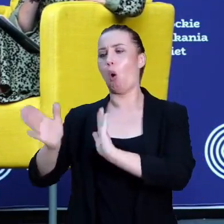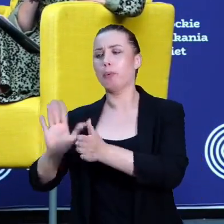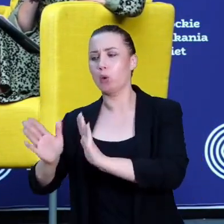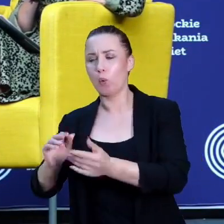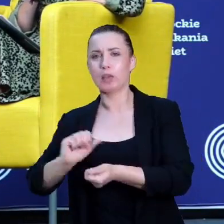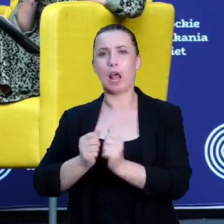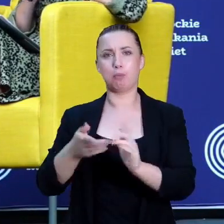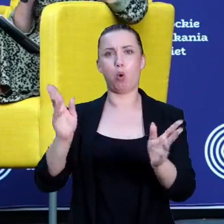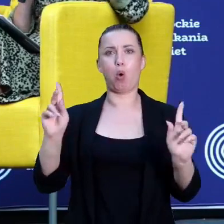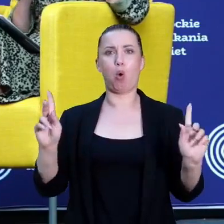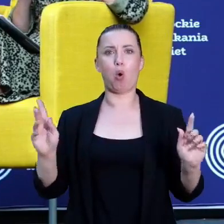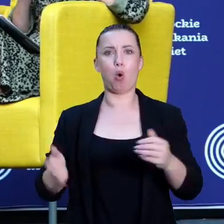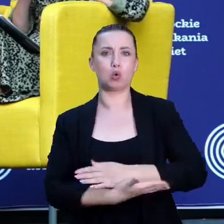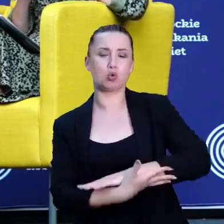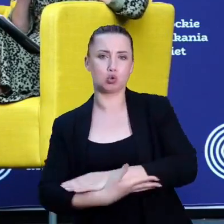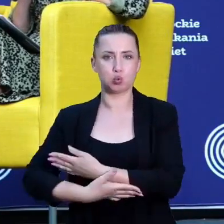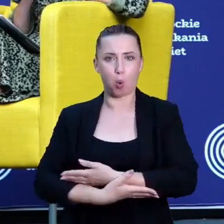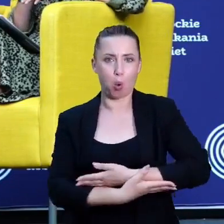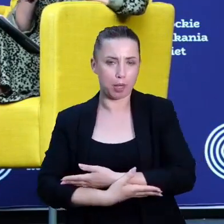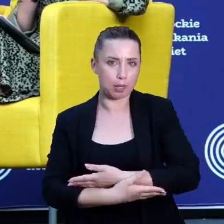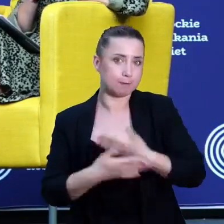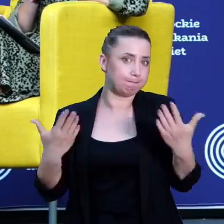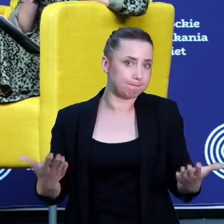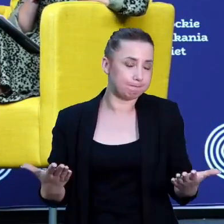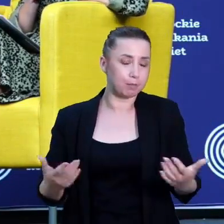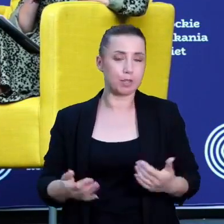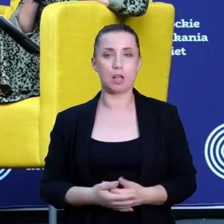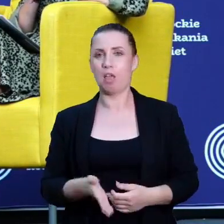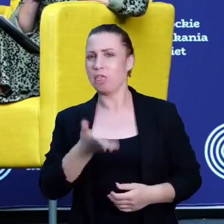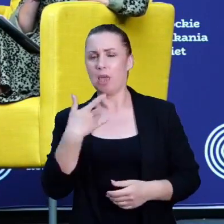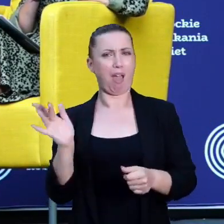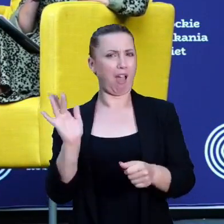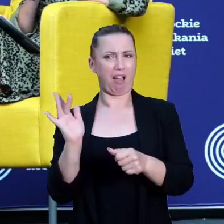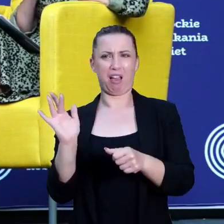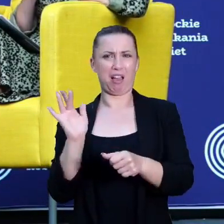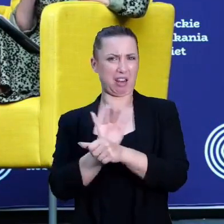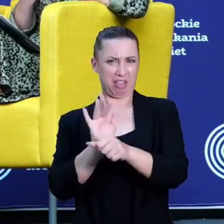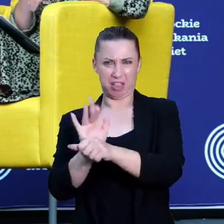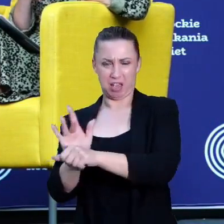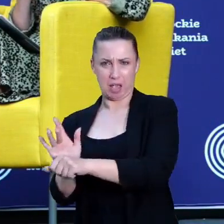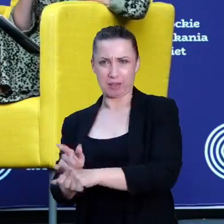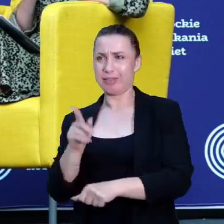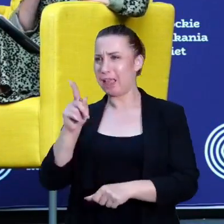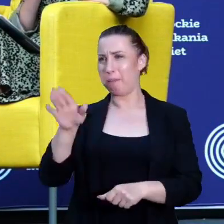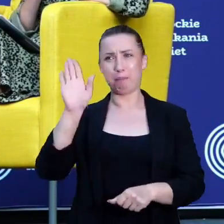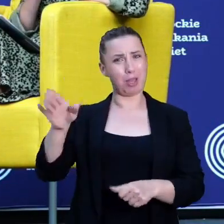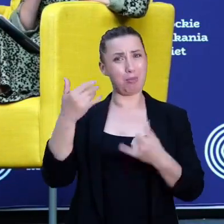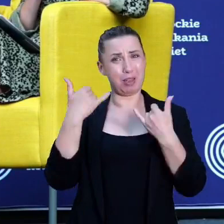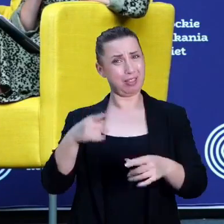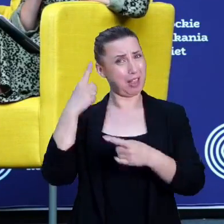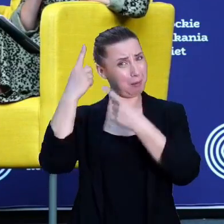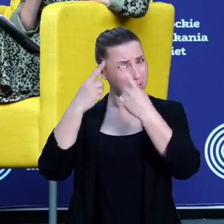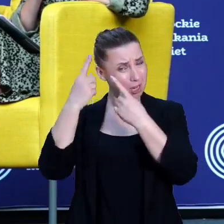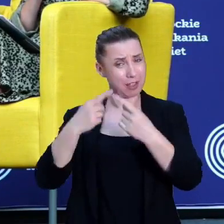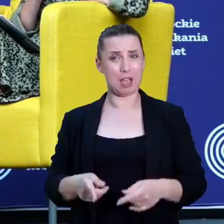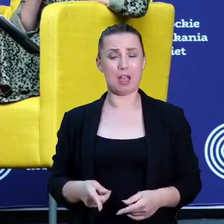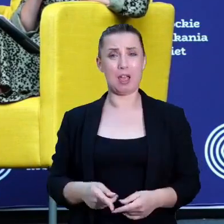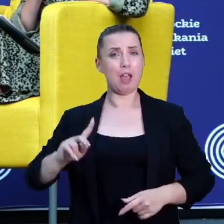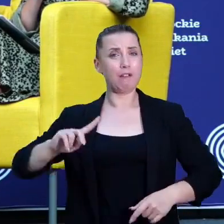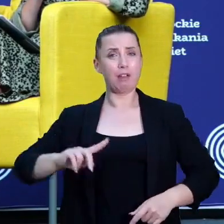szkoły. Jest zupełnie do żłobka, tak? Jest zupełnie inne myślenie. Nikt nie wymaga od